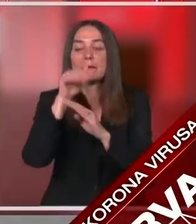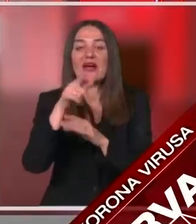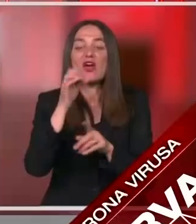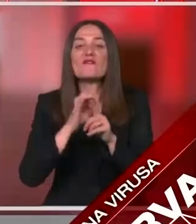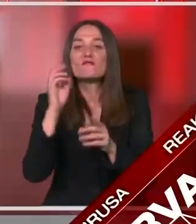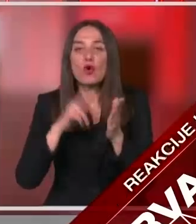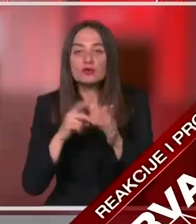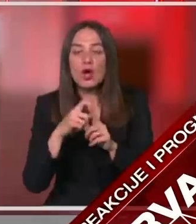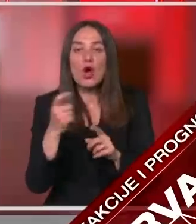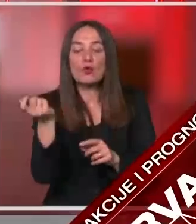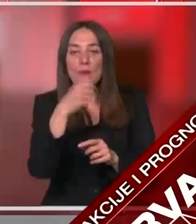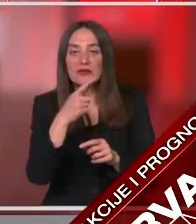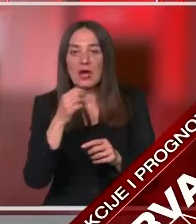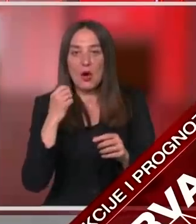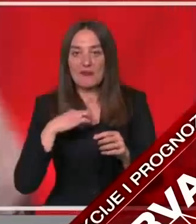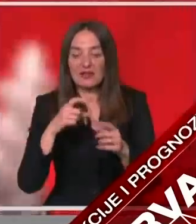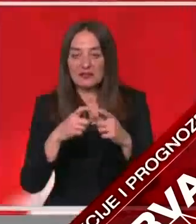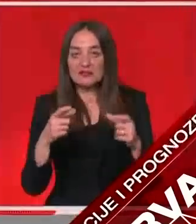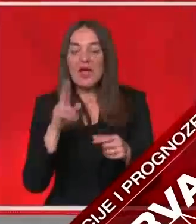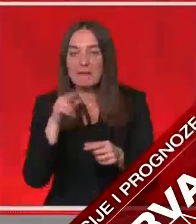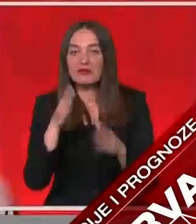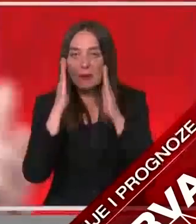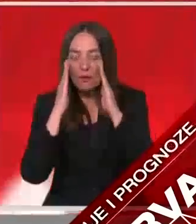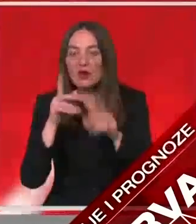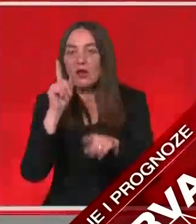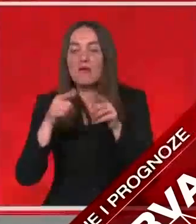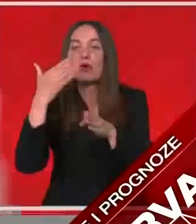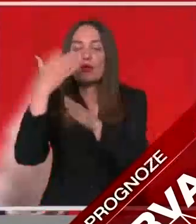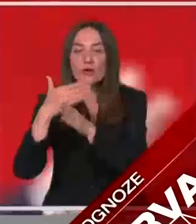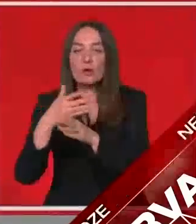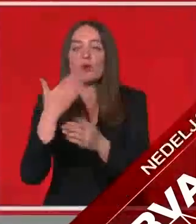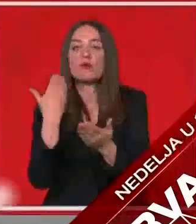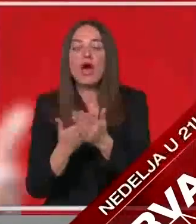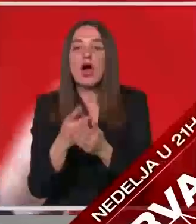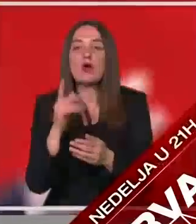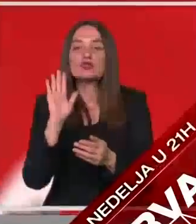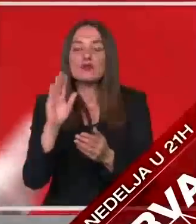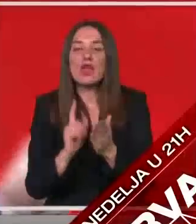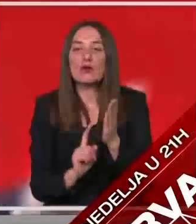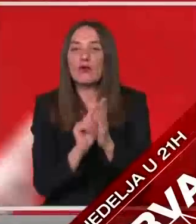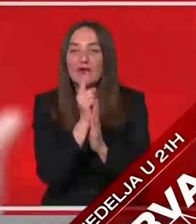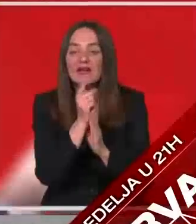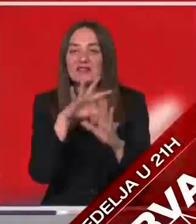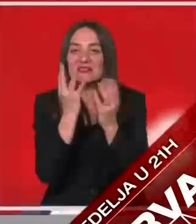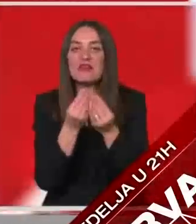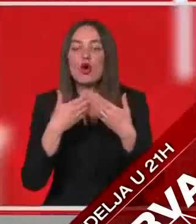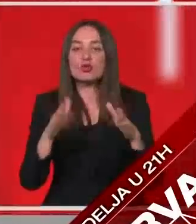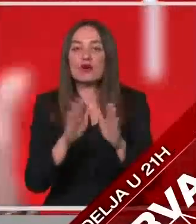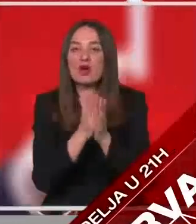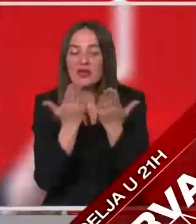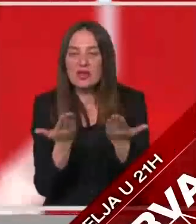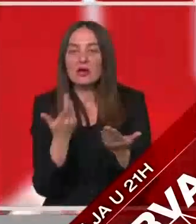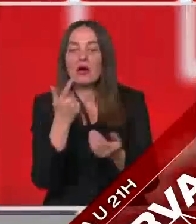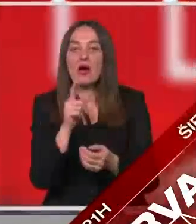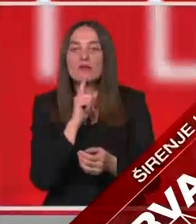fonda, kupite korporativne obveznice zato što imate poverenje u neku kompaniju na osnovu bilansa, na osnovu svih otvorenih knjiga, due